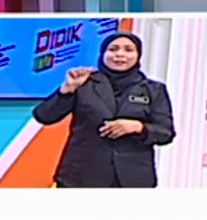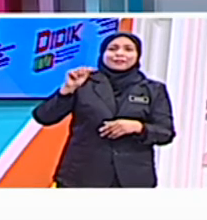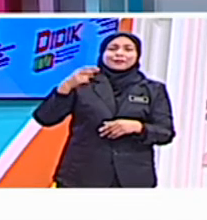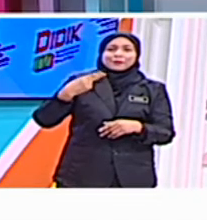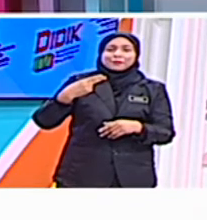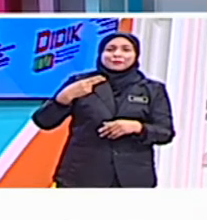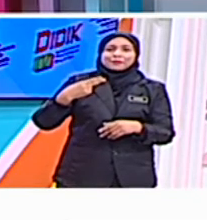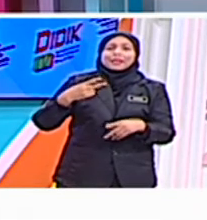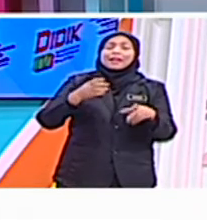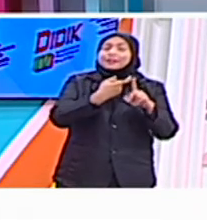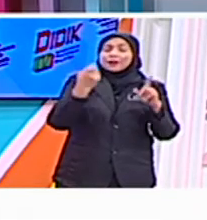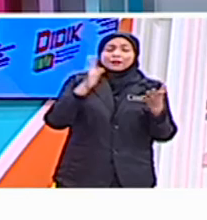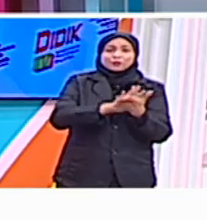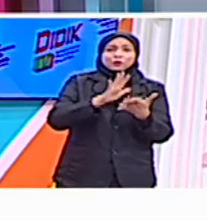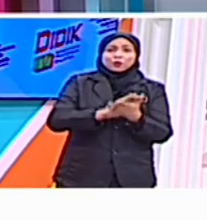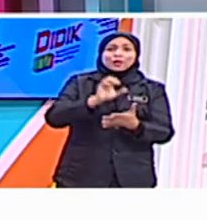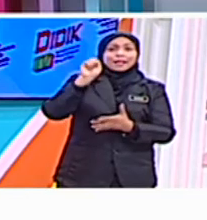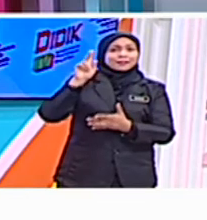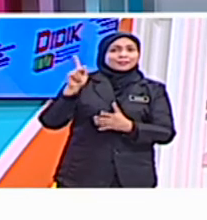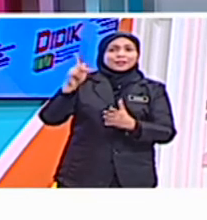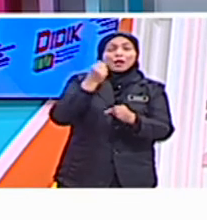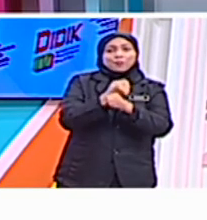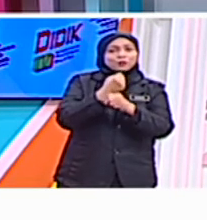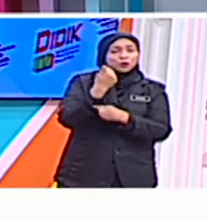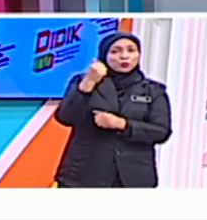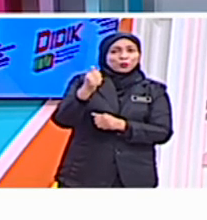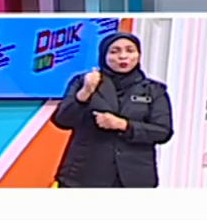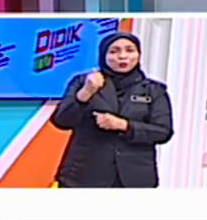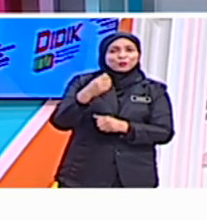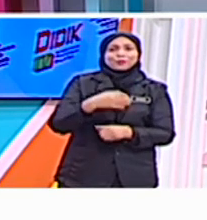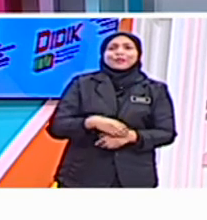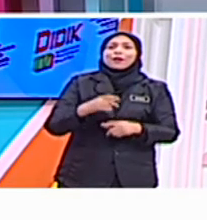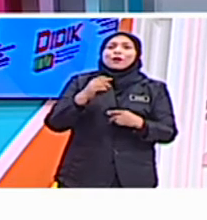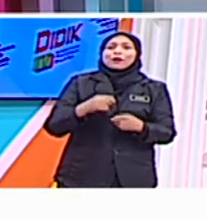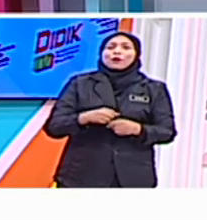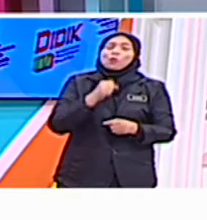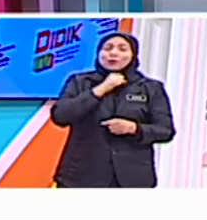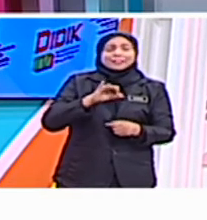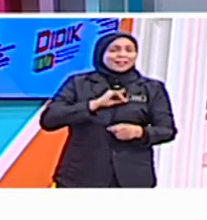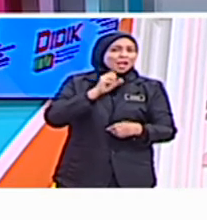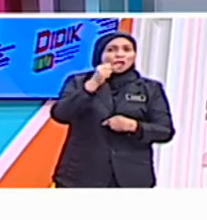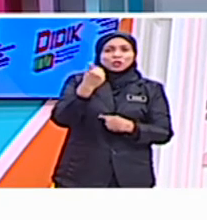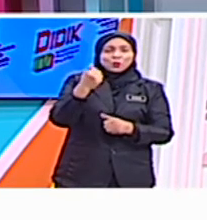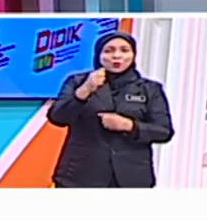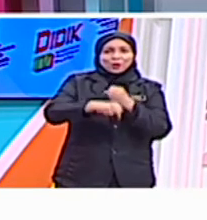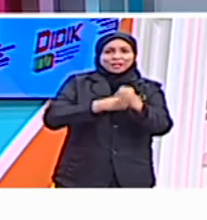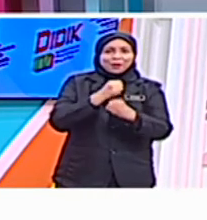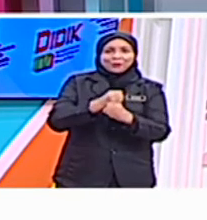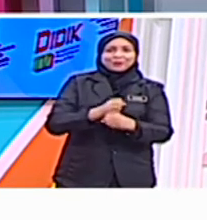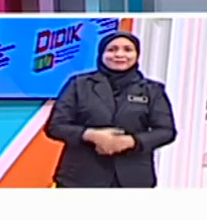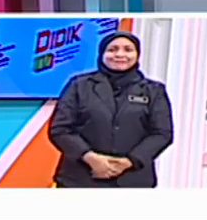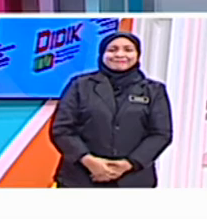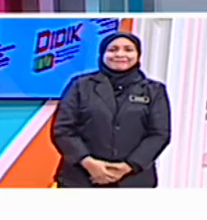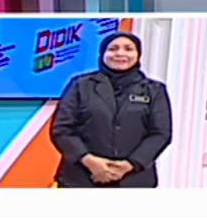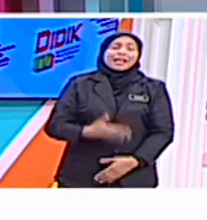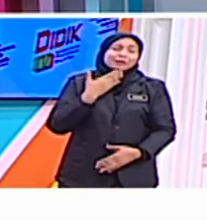dari sekolah SK Batu 10. Umur saya 10 tahun. Terima